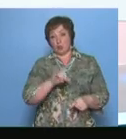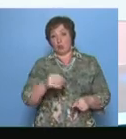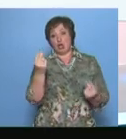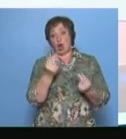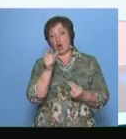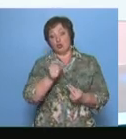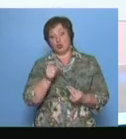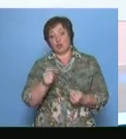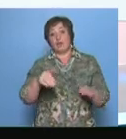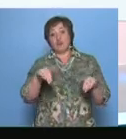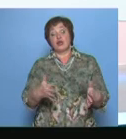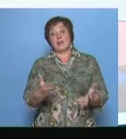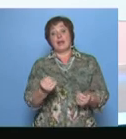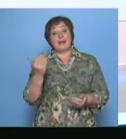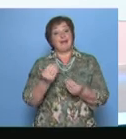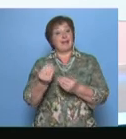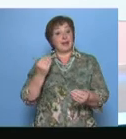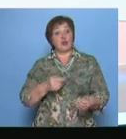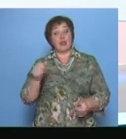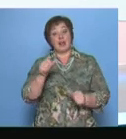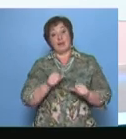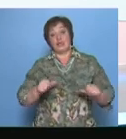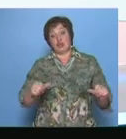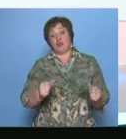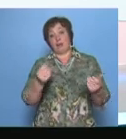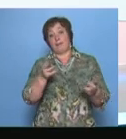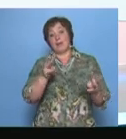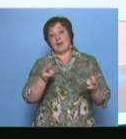об этом было принято накануне на президиуме правительства.